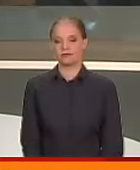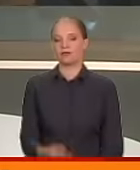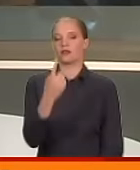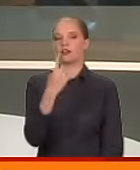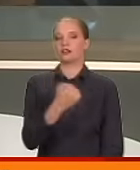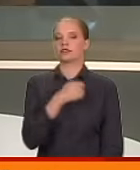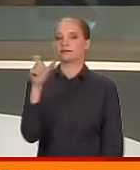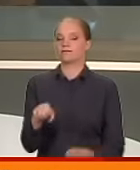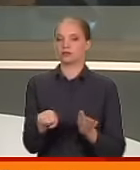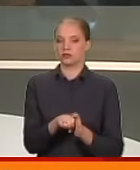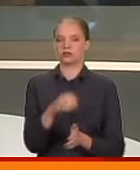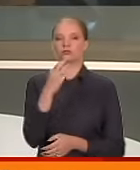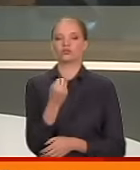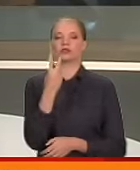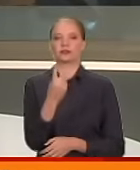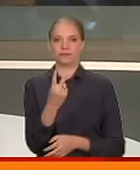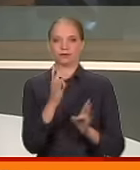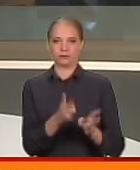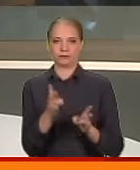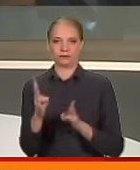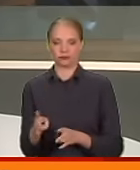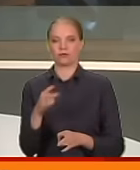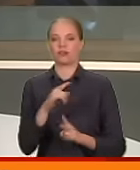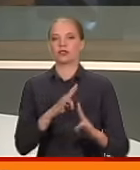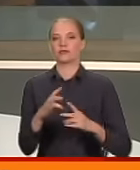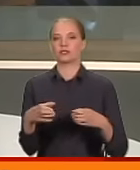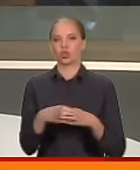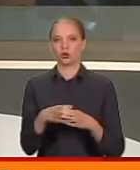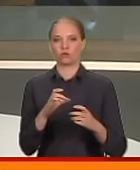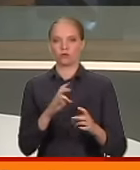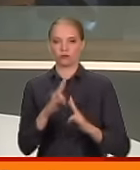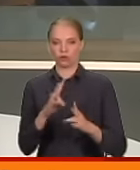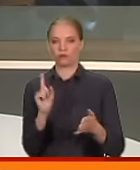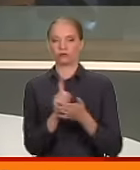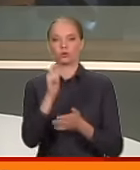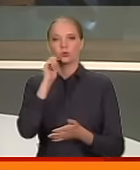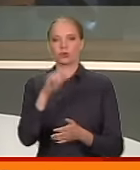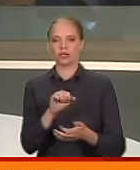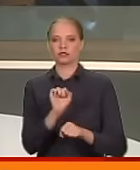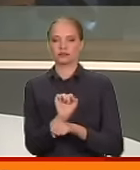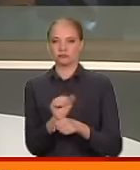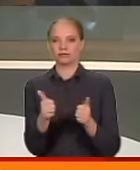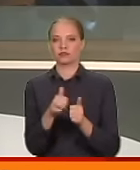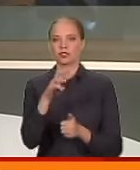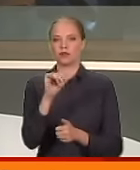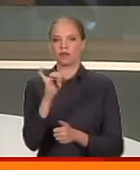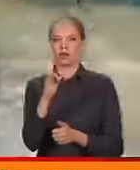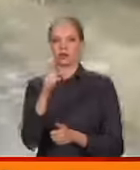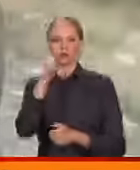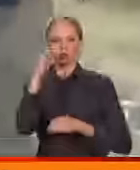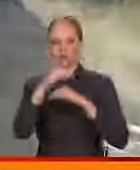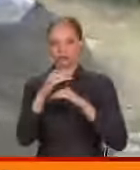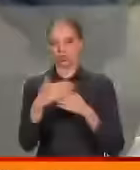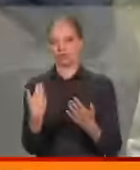Один воєць загинув, і ще двоє зазнали поранень. Диверсійна група бойовиків атакувала український опорний пункт біля Мар'їнки. Учора